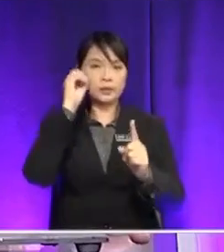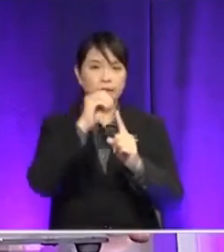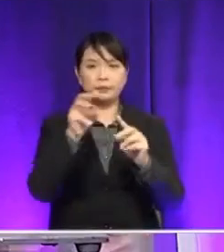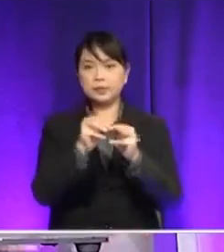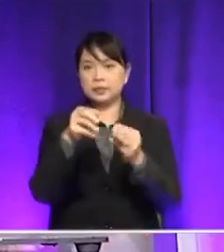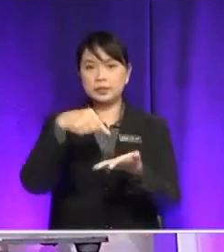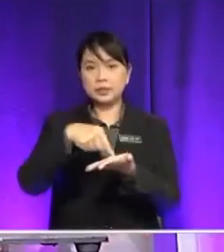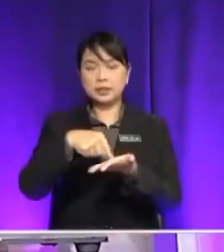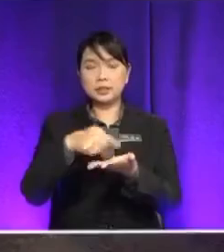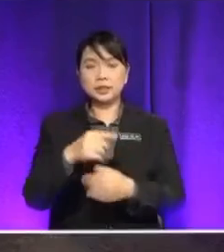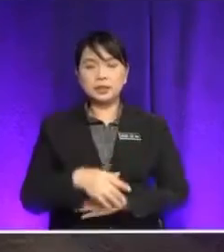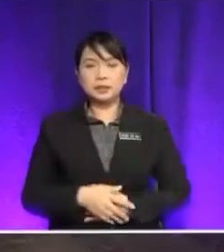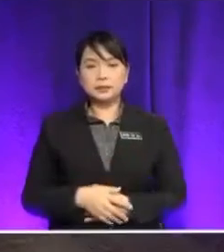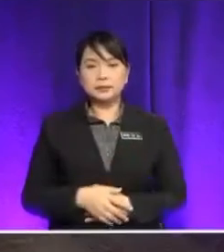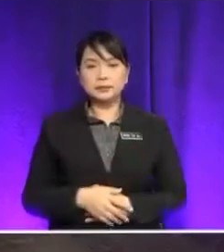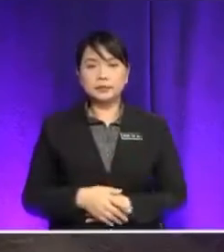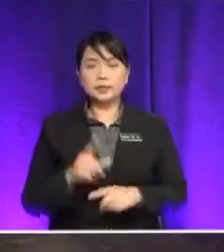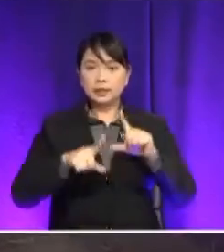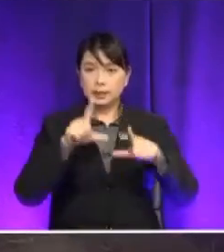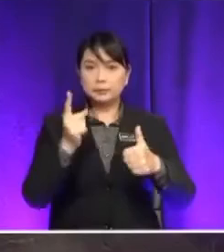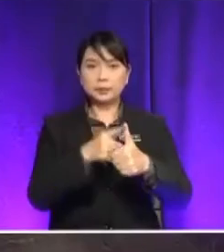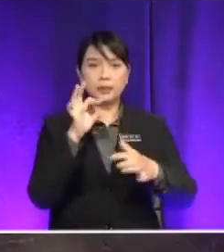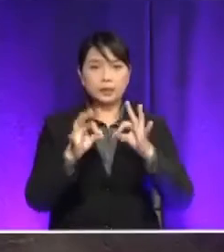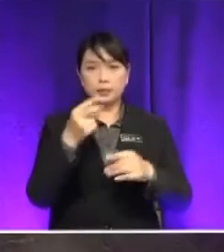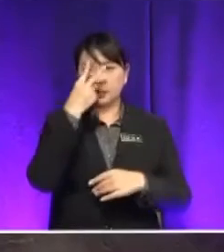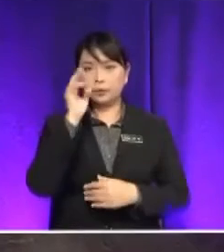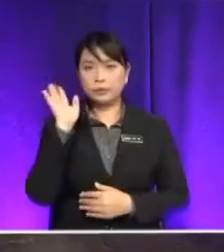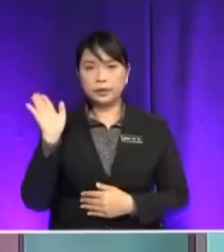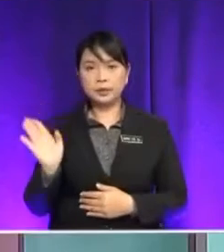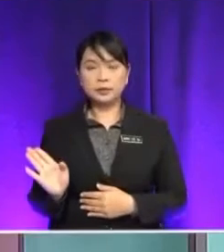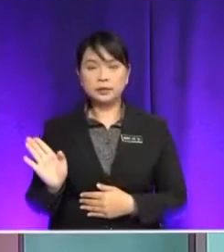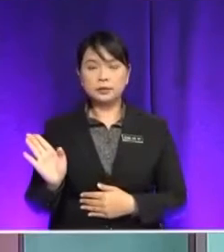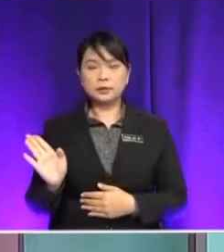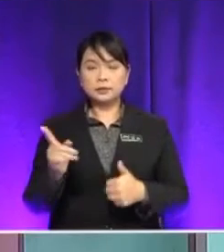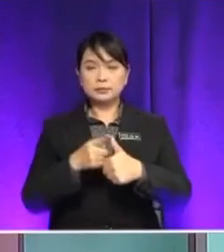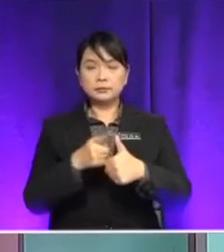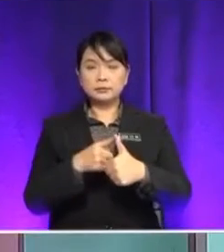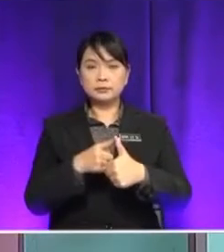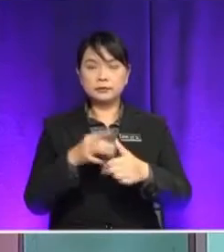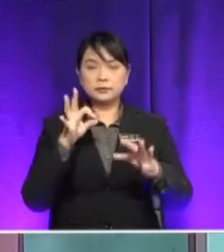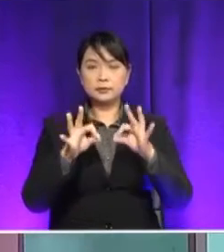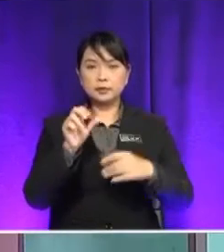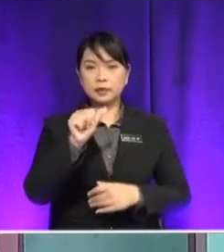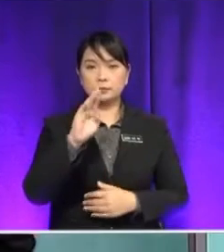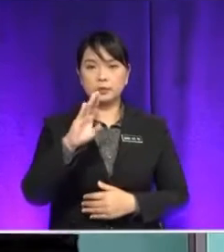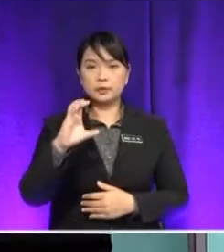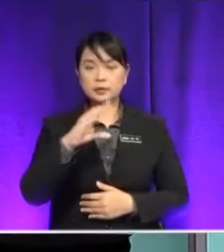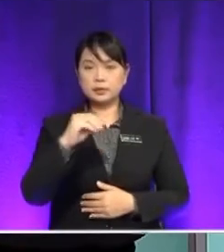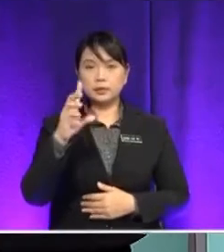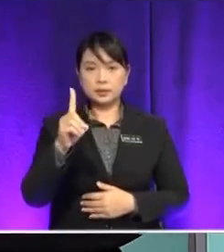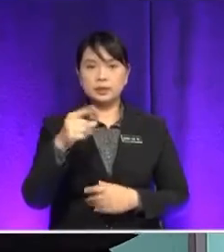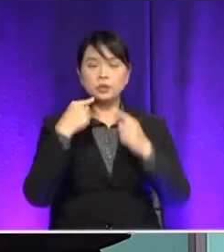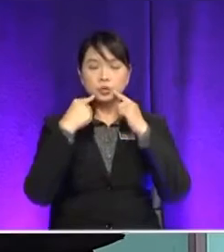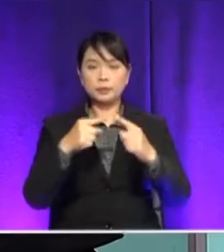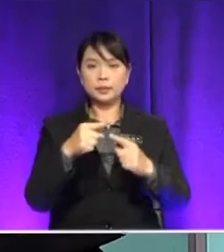mudahkan Oke langkahnya yang pertamanya kalau kita tengok di sini eh yang pertamanya kalau EBC dan di